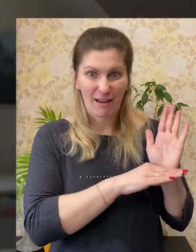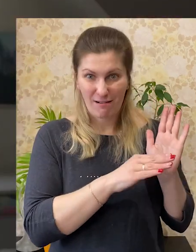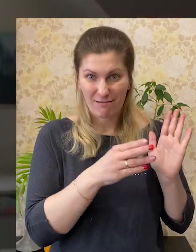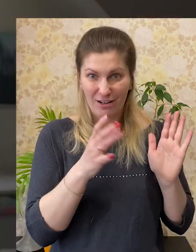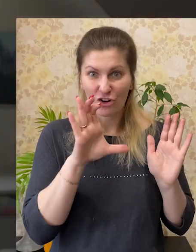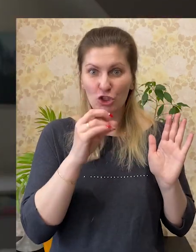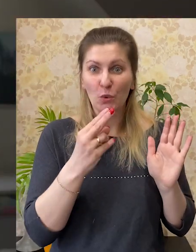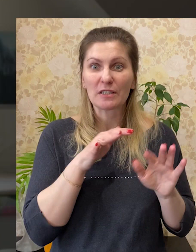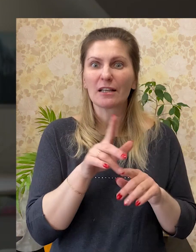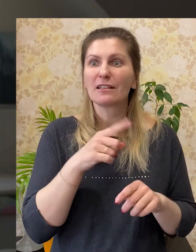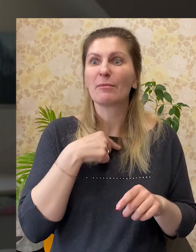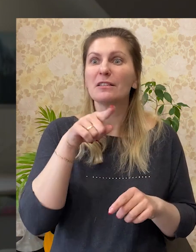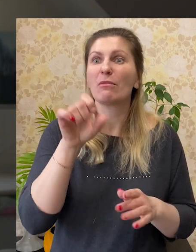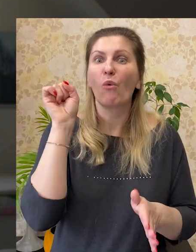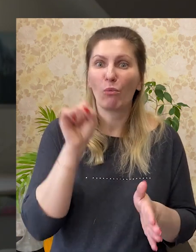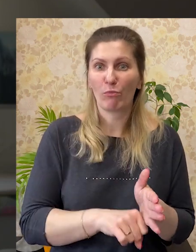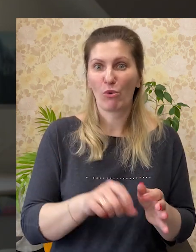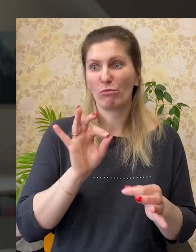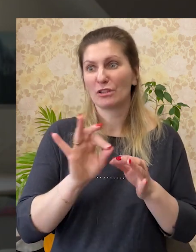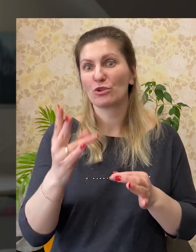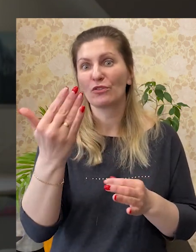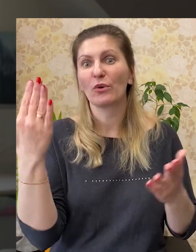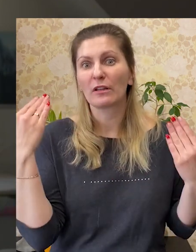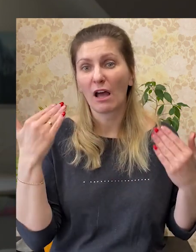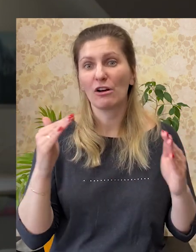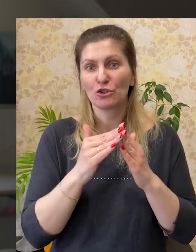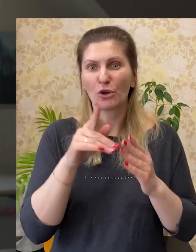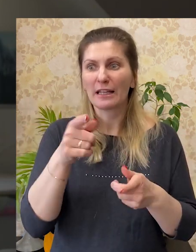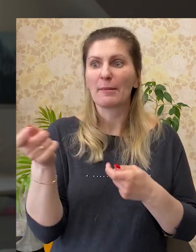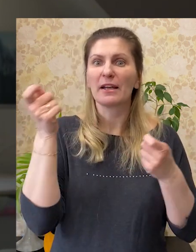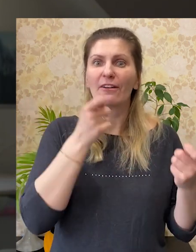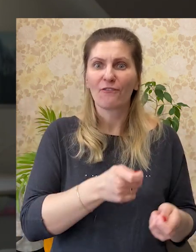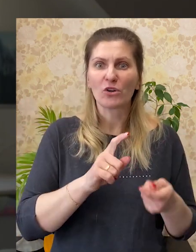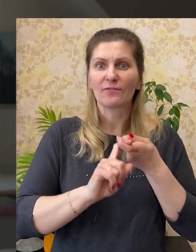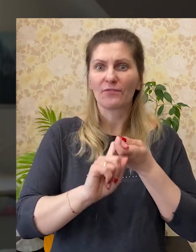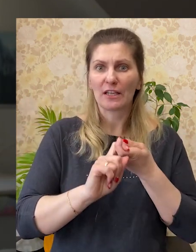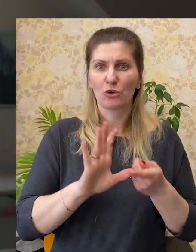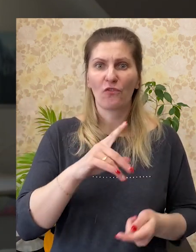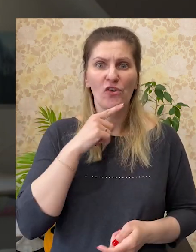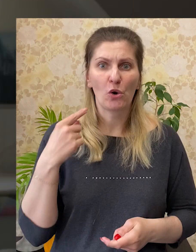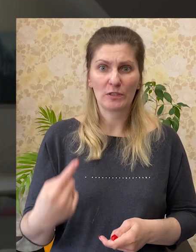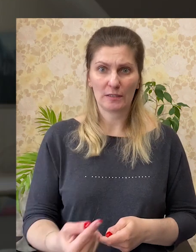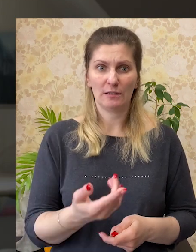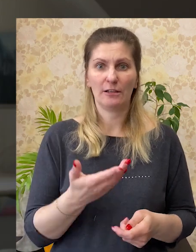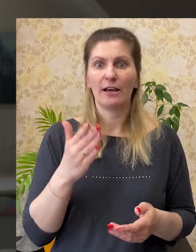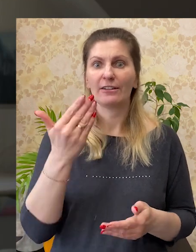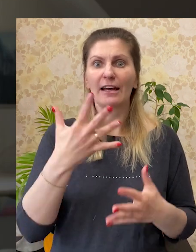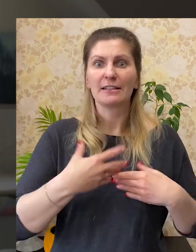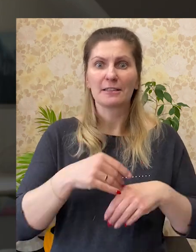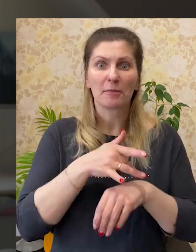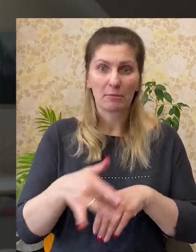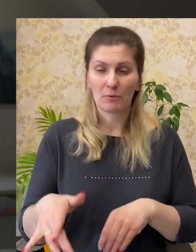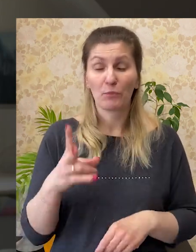слова, угрозы эти серии, там, выйдешь, мы сожжем твою дачу и дом, ты привез вирус в Россию, типа, твоей семье хана и так далее,